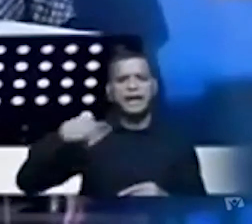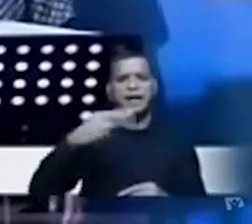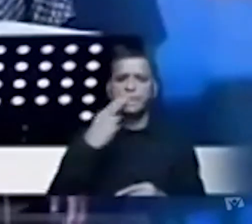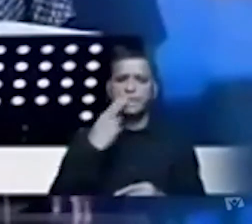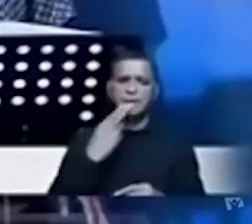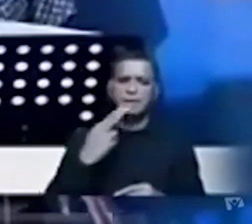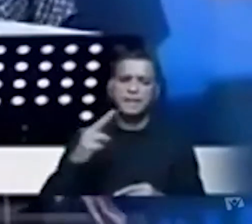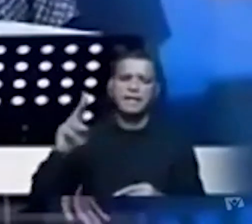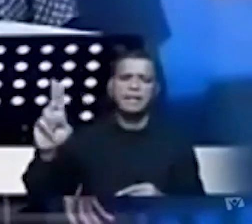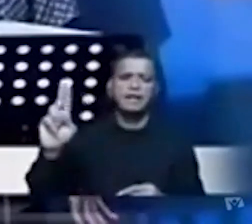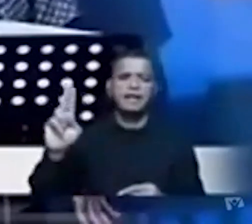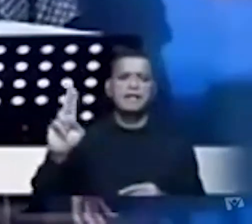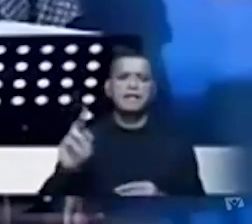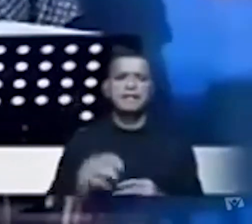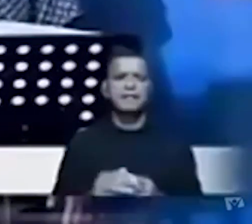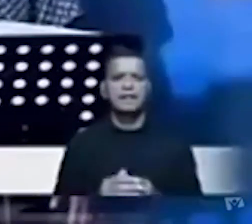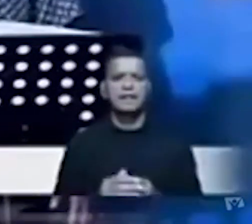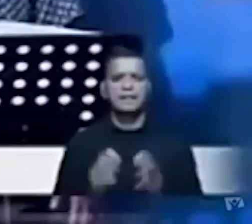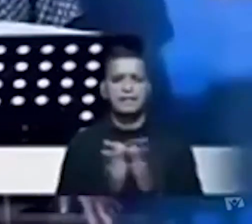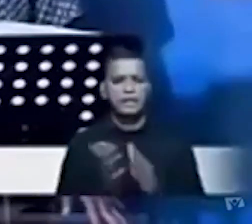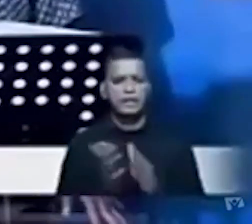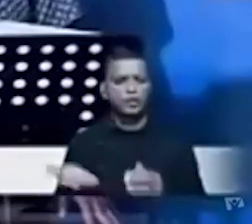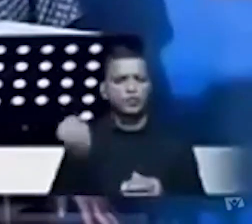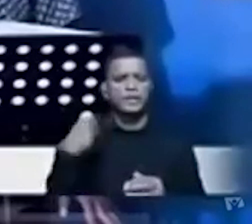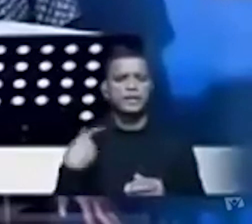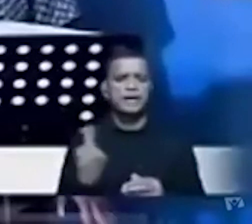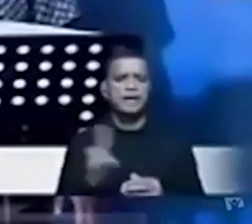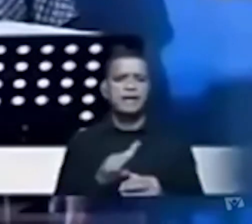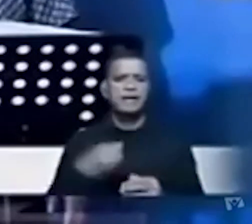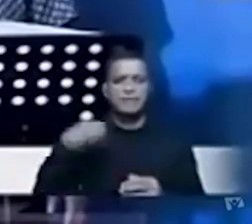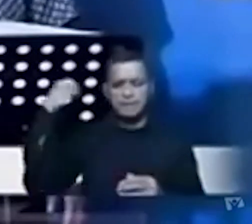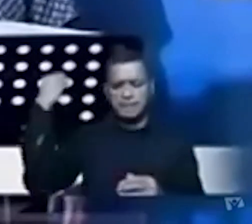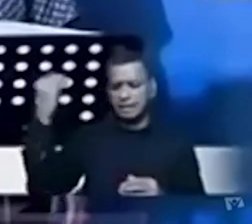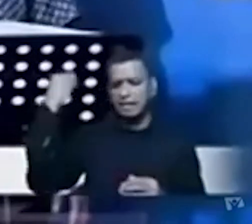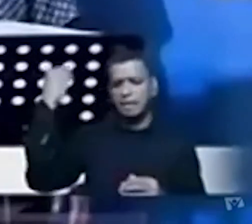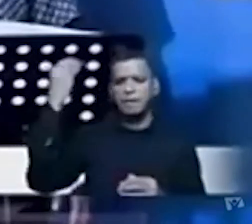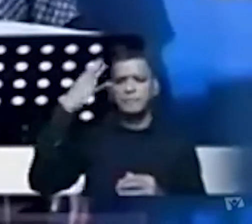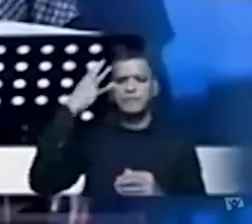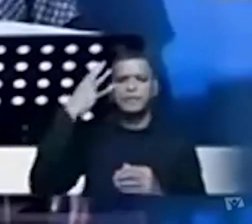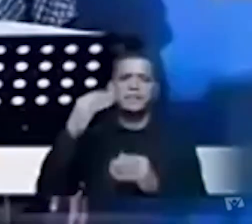percaya, dan hidup kita ilham